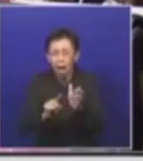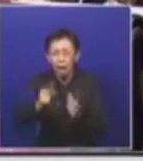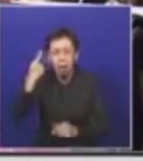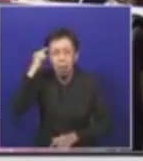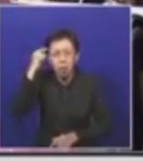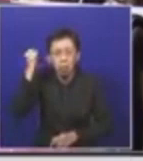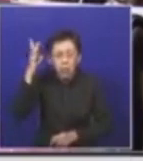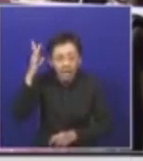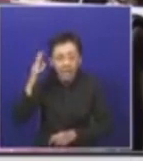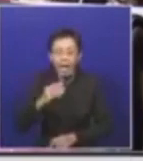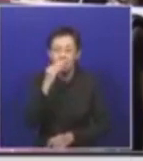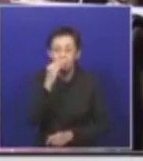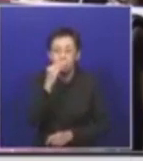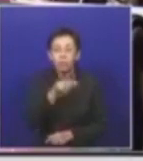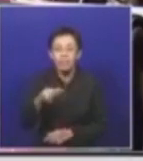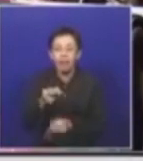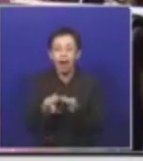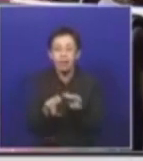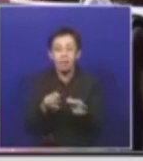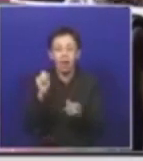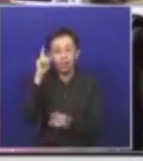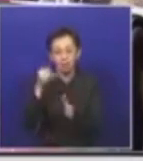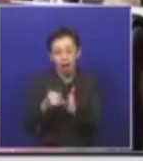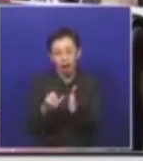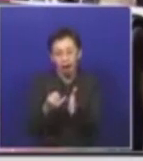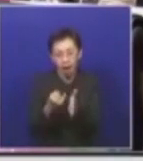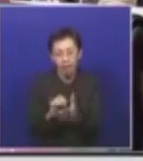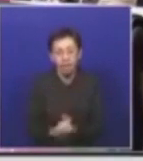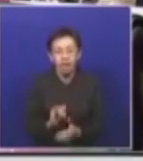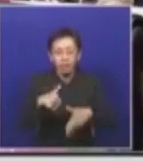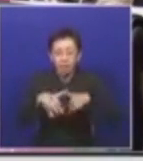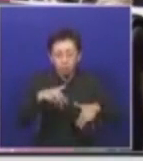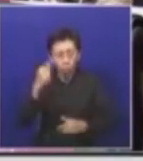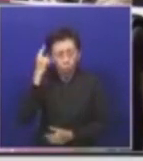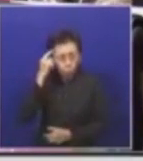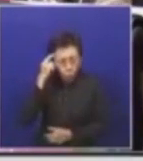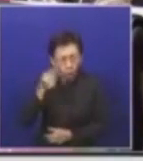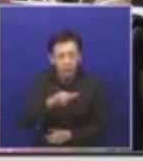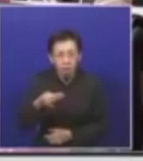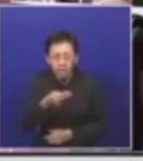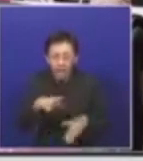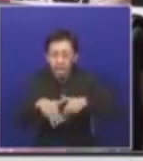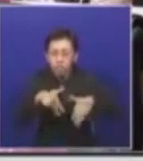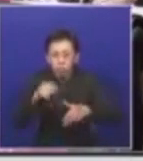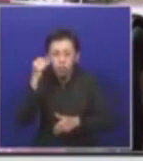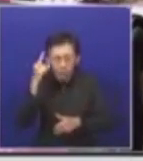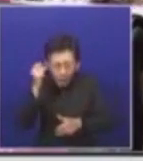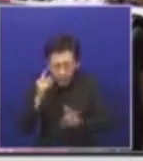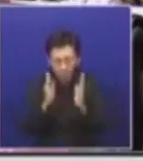ช้ภาษาที่ชาวบ้านเข้าใจได้ง่ายอาจจะมีสับแสงสูงเพื่อให้ปัญญาชนรู้มีภาษาติดดินให้ชาวบ้านเข้าใจ